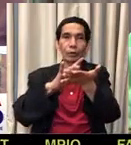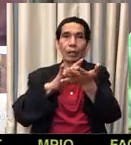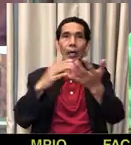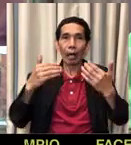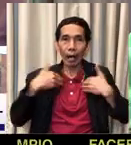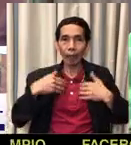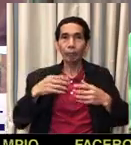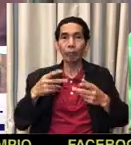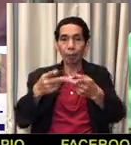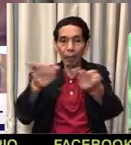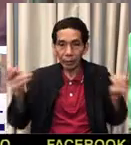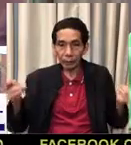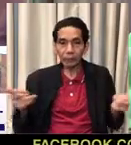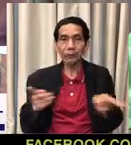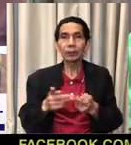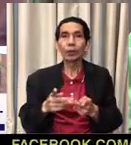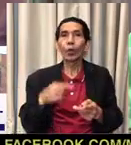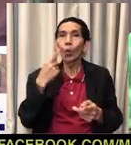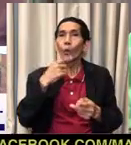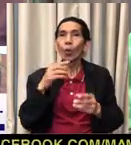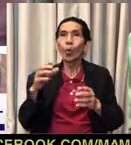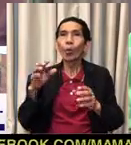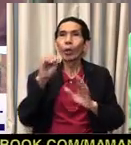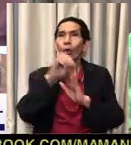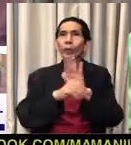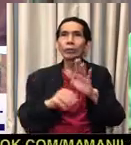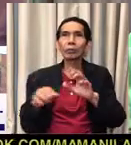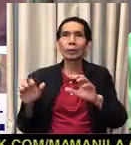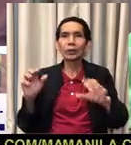may pasilidad, sino mag-ooperate?